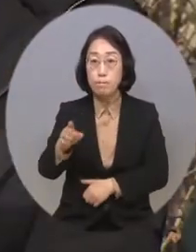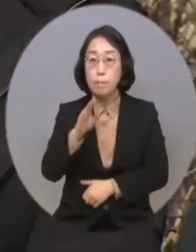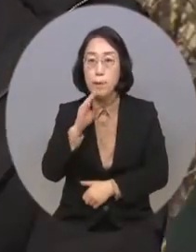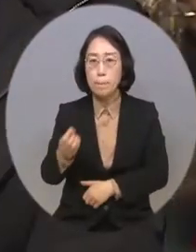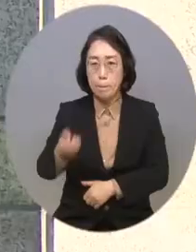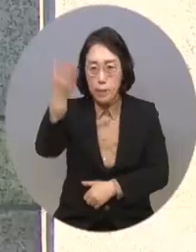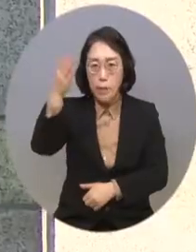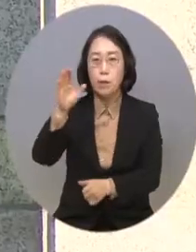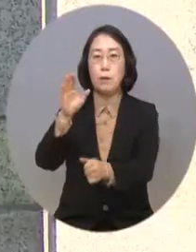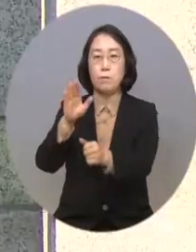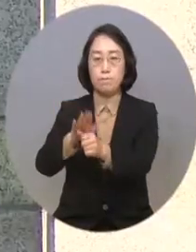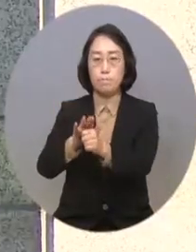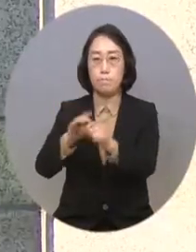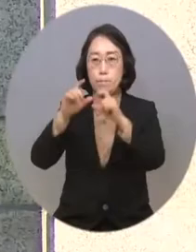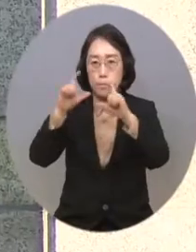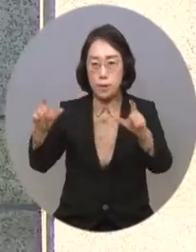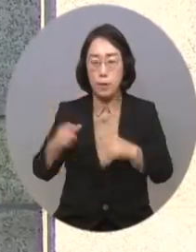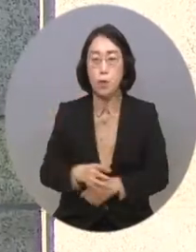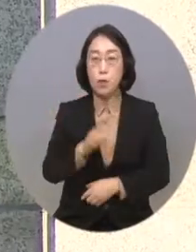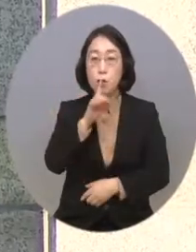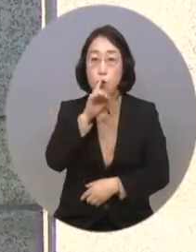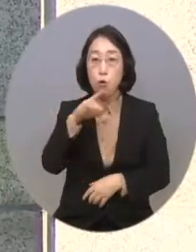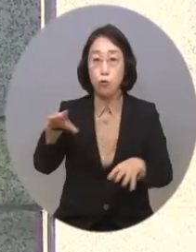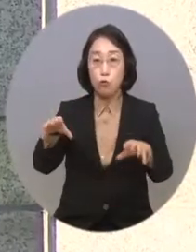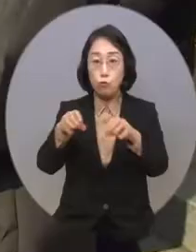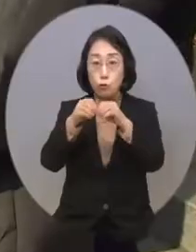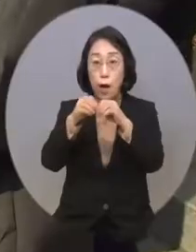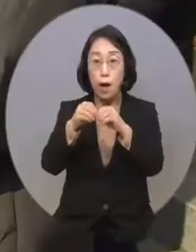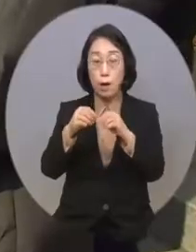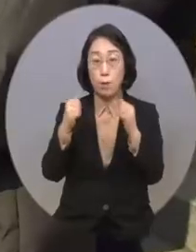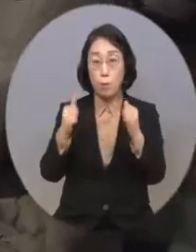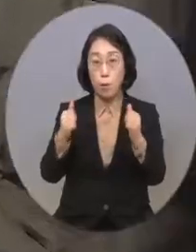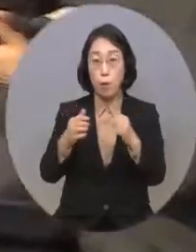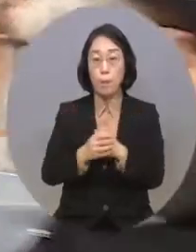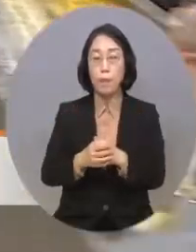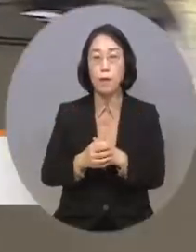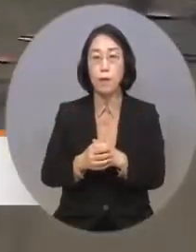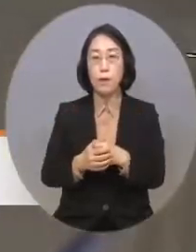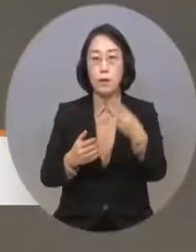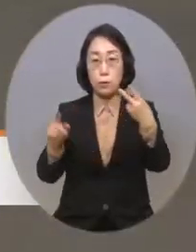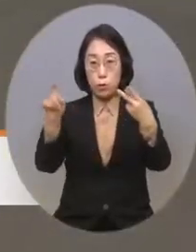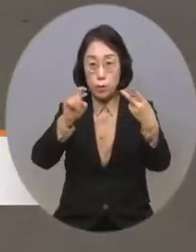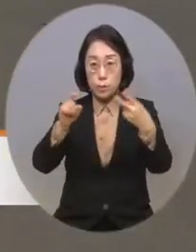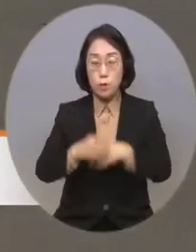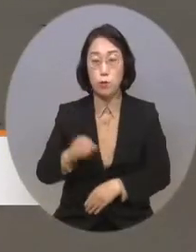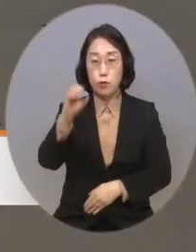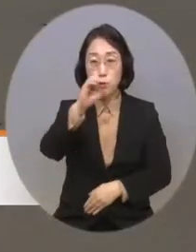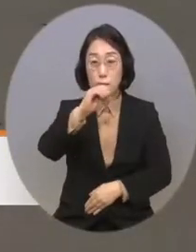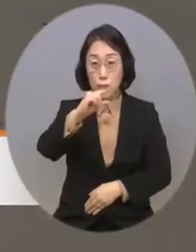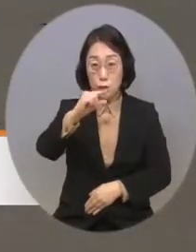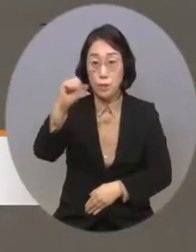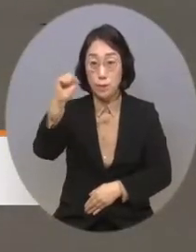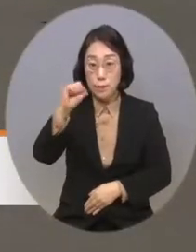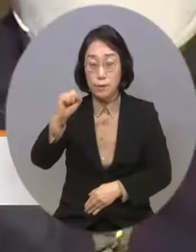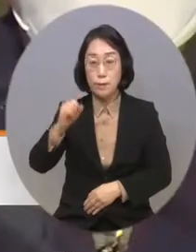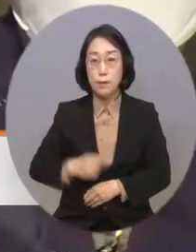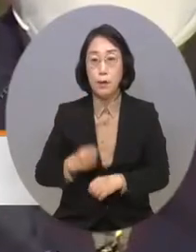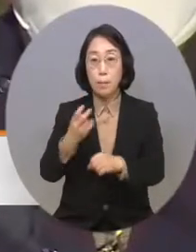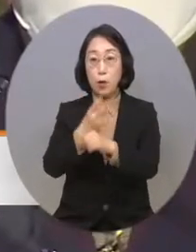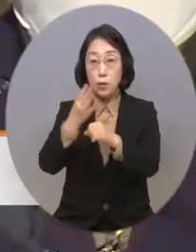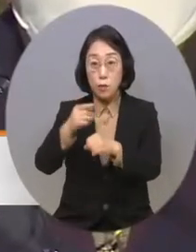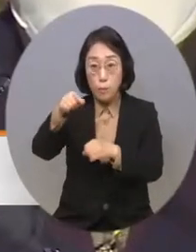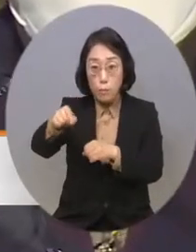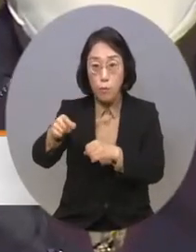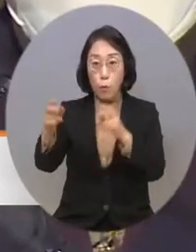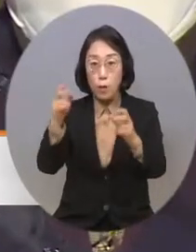들었습니다. 서울중앙지법 민사합의 30부는 지난 10일 GS 리테일에게 판결 확정일로부터